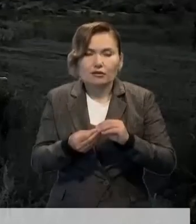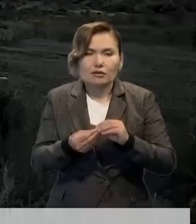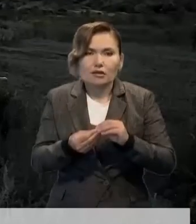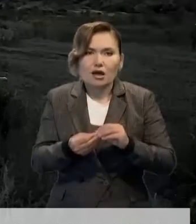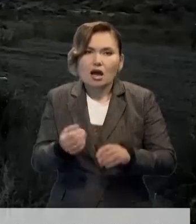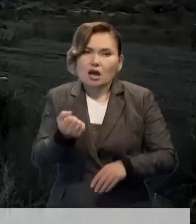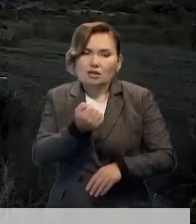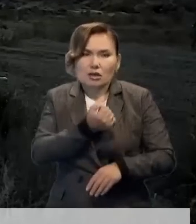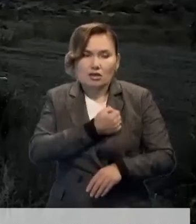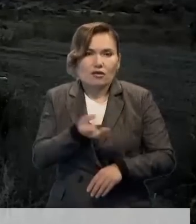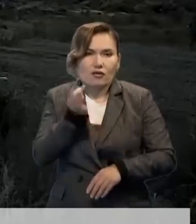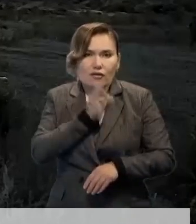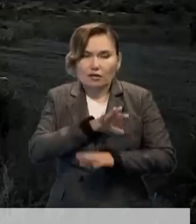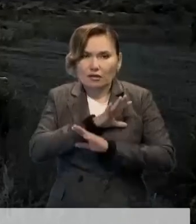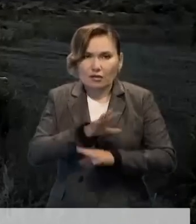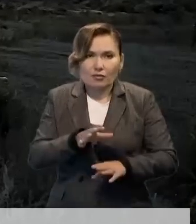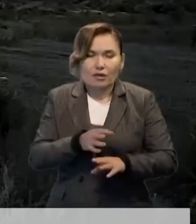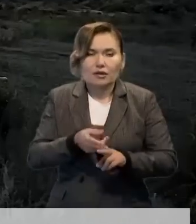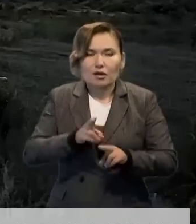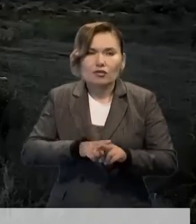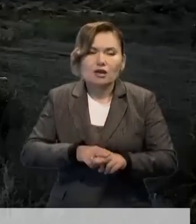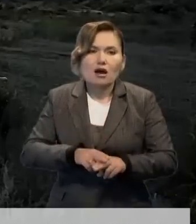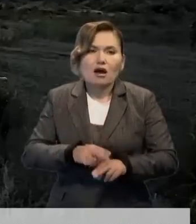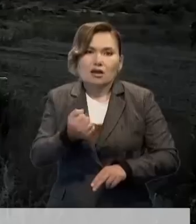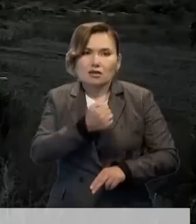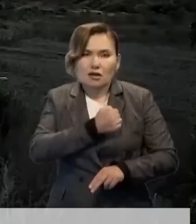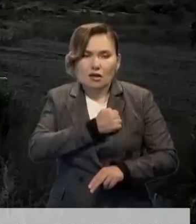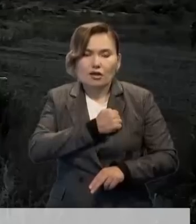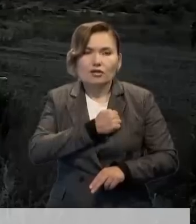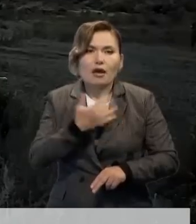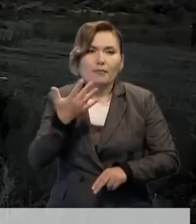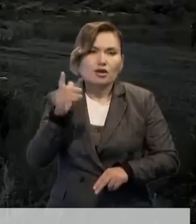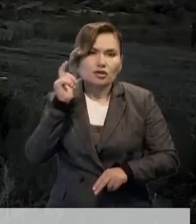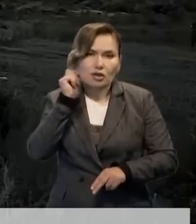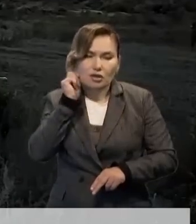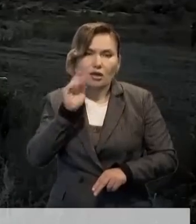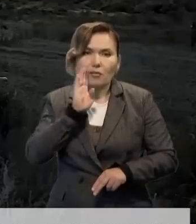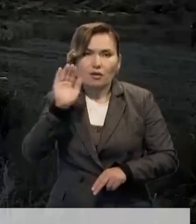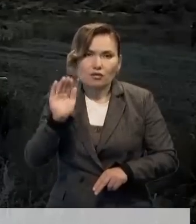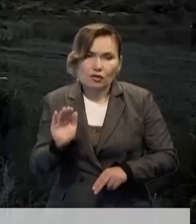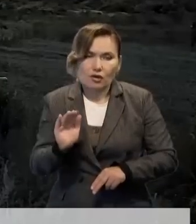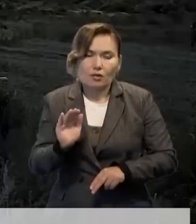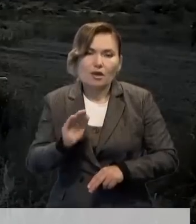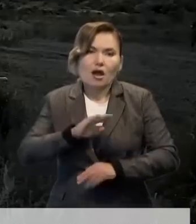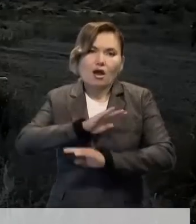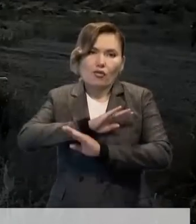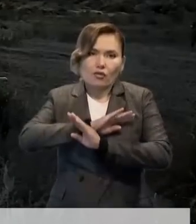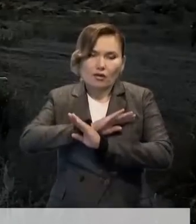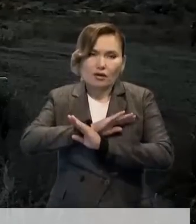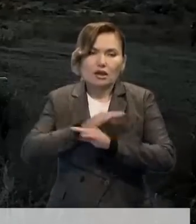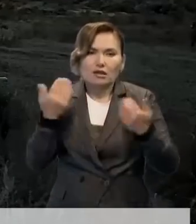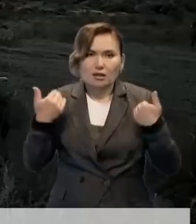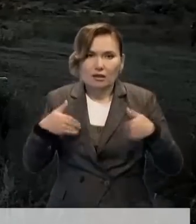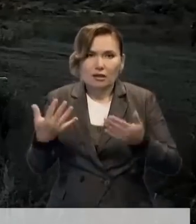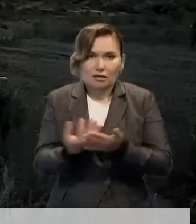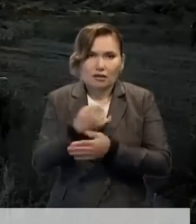берген жоқ. Ешкімнің үміті ақталмады. Өкінішке қарай 5 жасар Мәдина Ерланқызы өлі күйінде табылды.